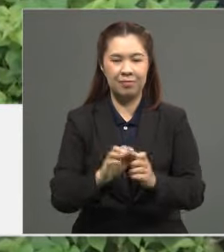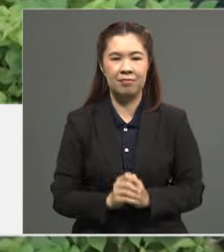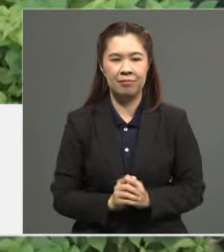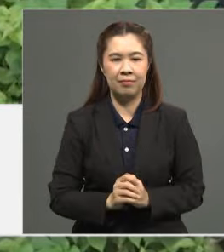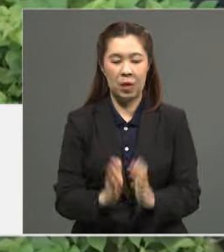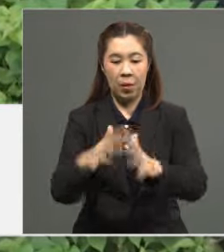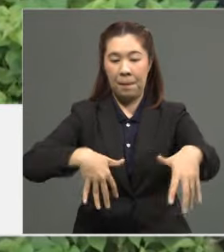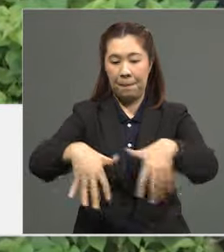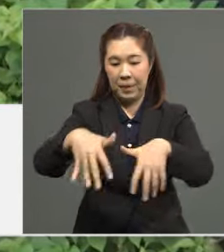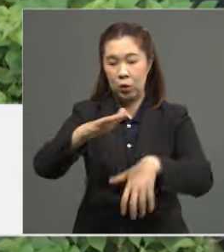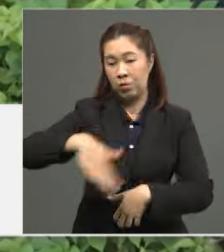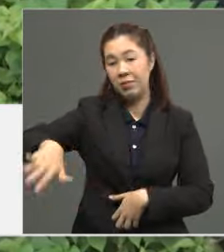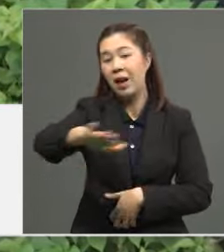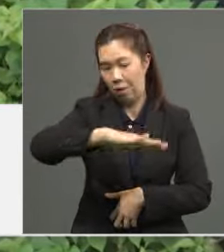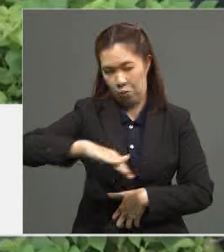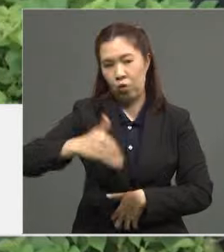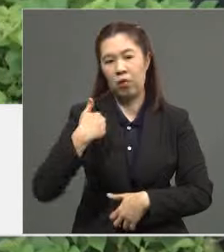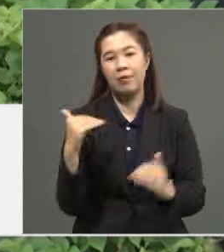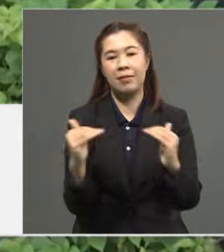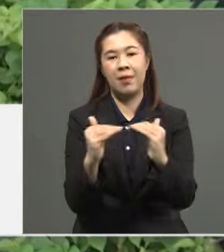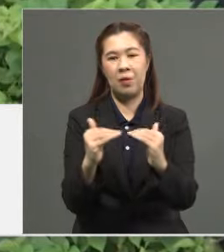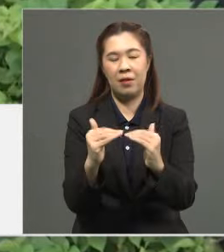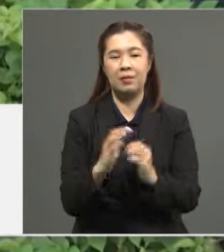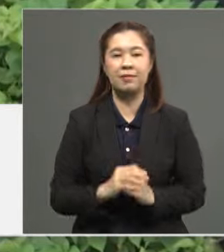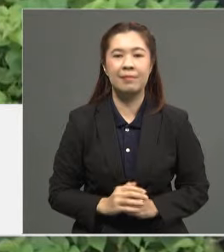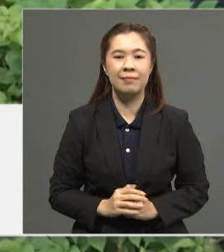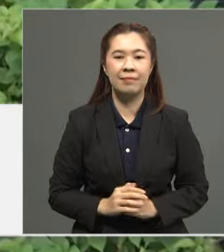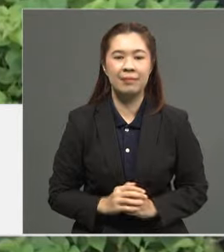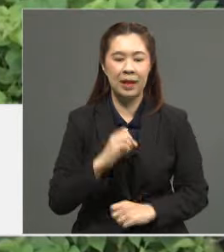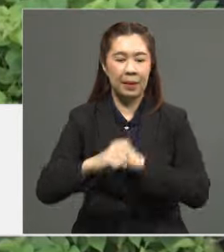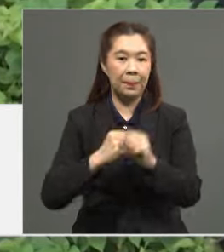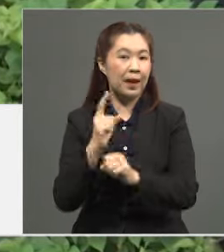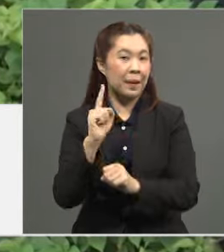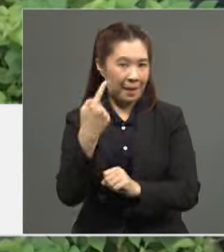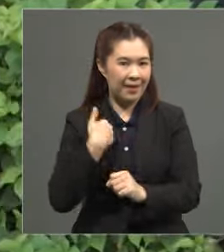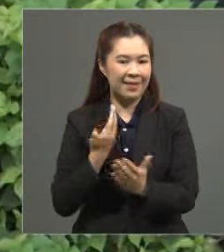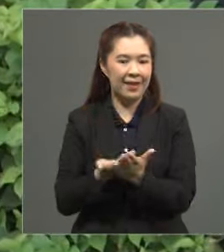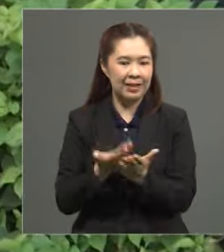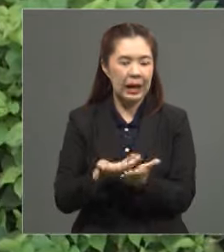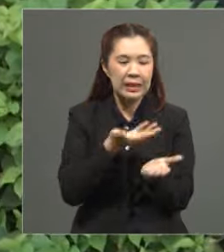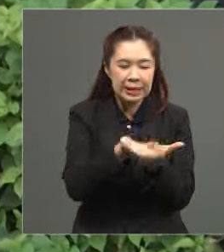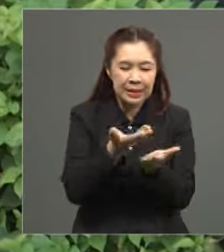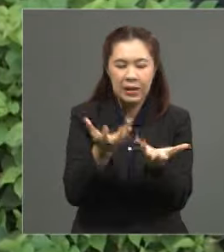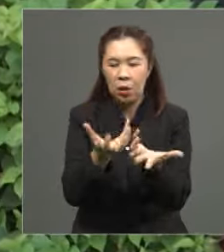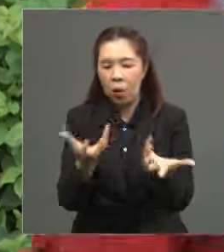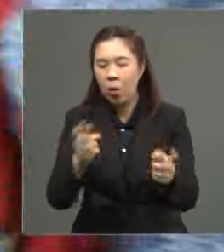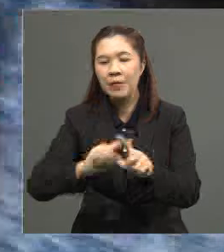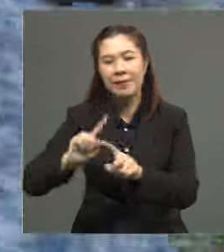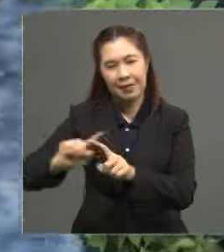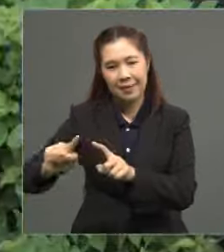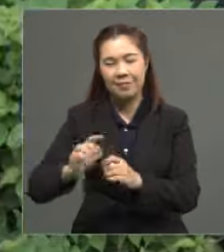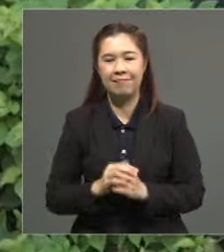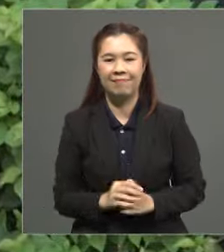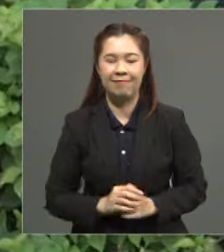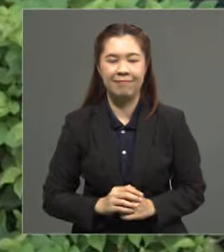ทั้งหมด ใช่ค่ะใช่ค่ะใช่ค่ะอย่างน้อยช่วงปีใหม่เนี่ยเขาจะได้มีเงินจับจ่ายใช้สอย